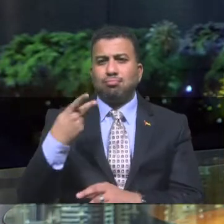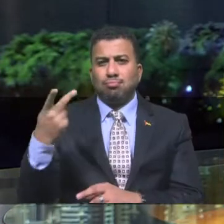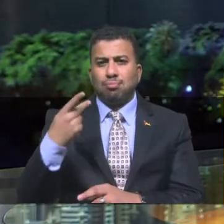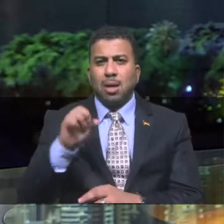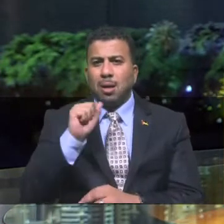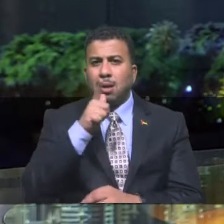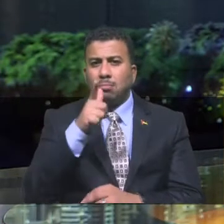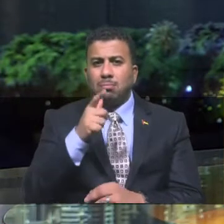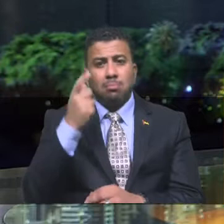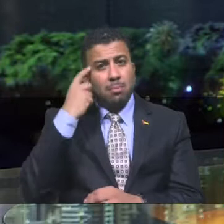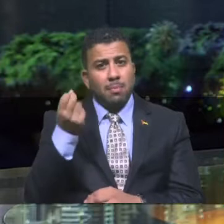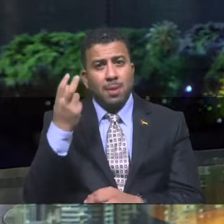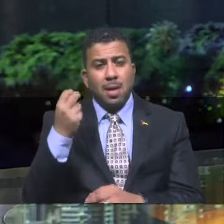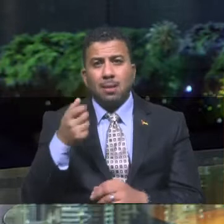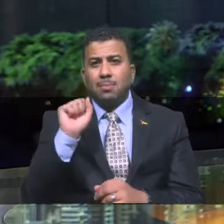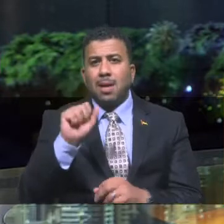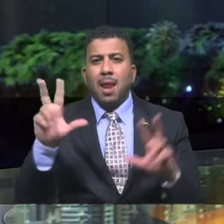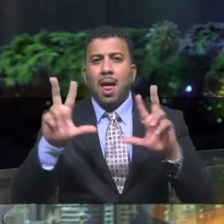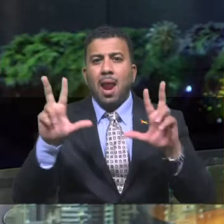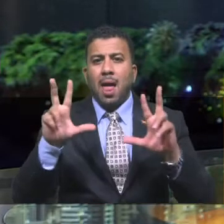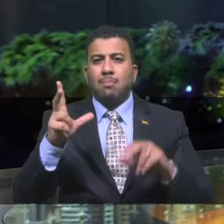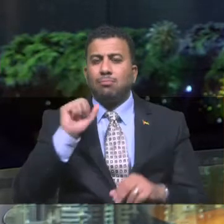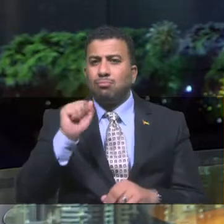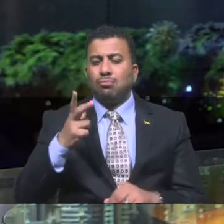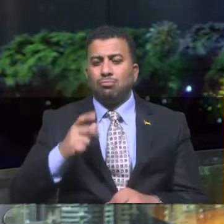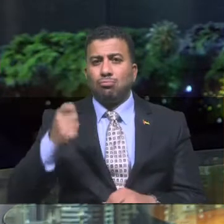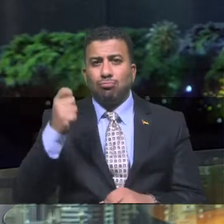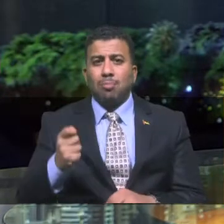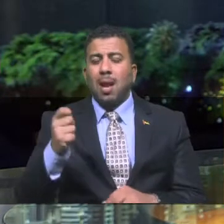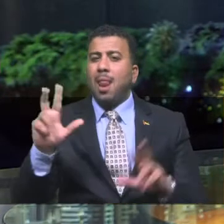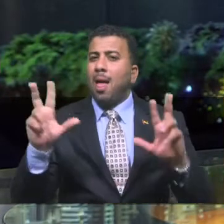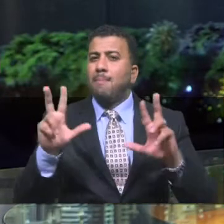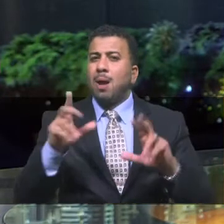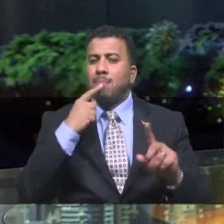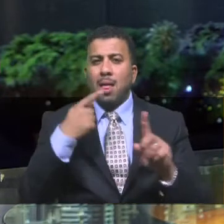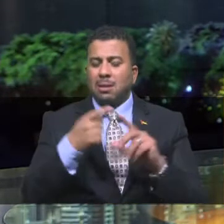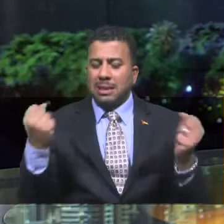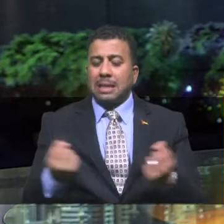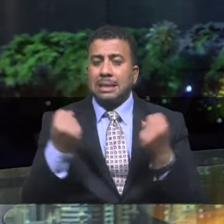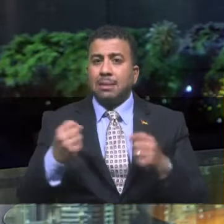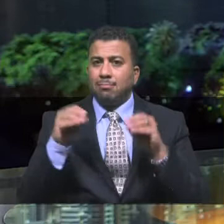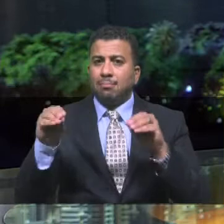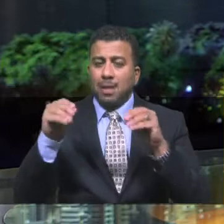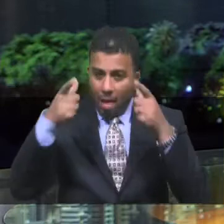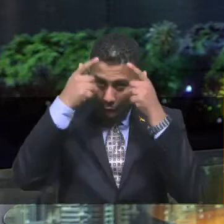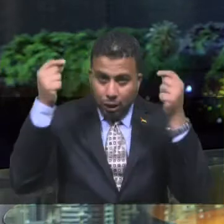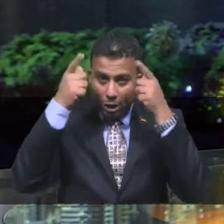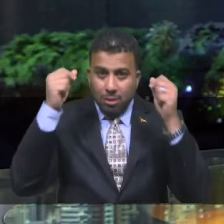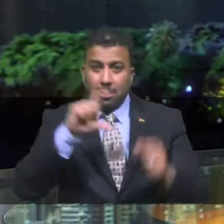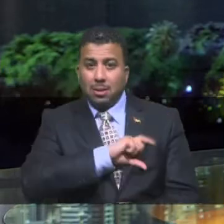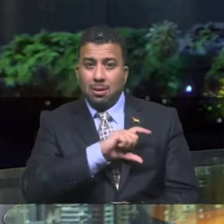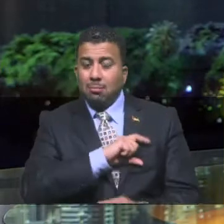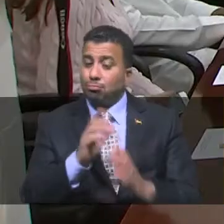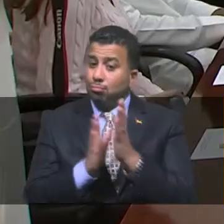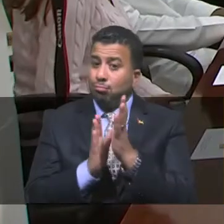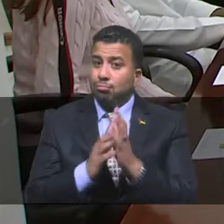في مجالات الابتكار وصناعة الإعلام وريادة الأعمال، بهدف تأهيل وتدريب طلبة الخريجين وتشجيعهم